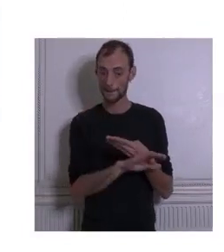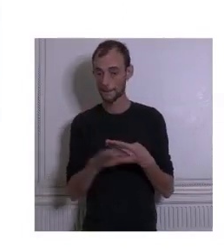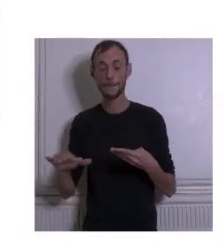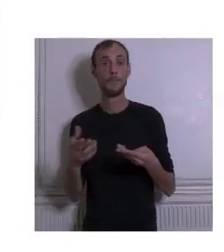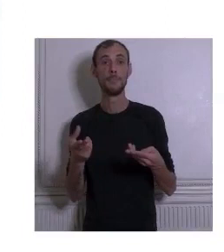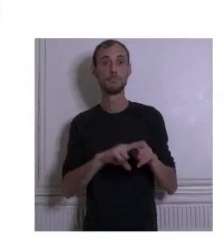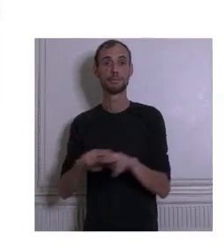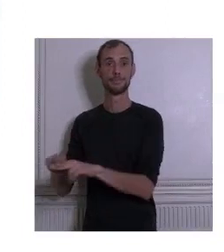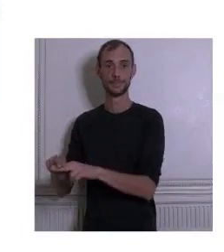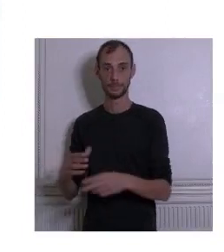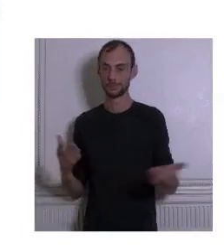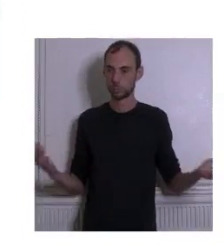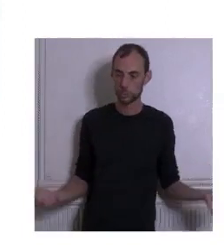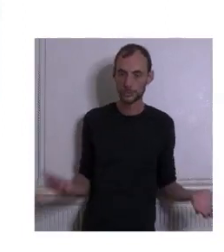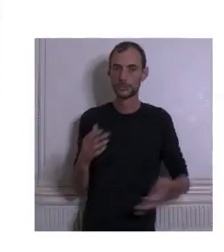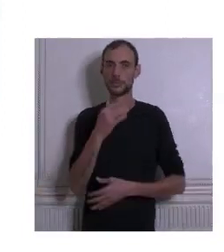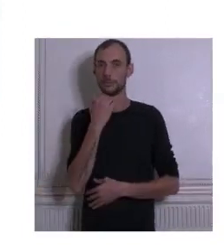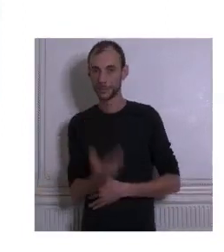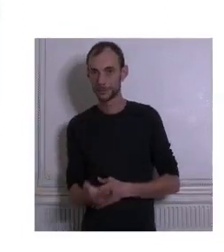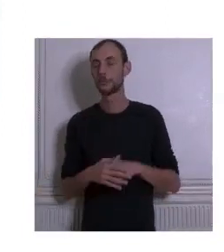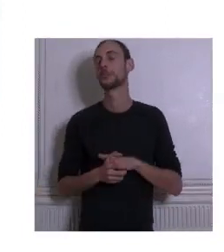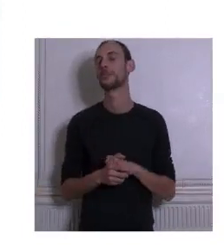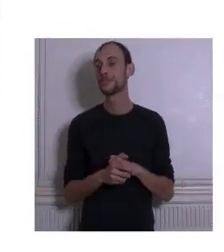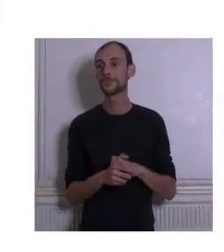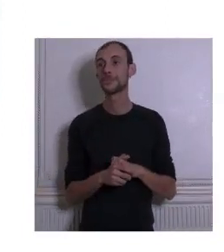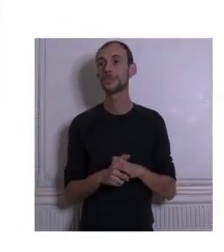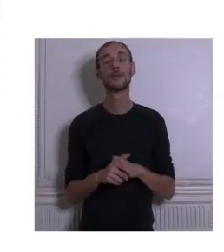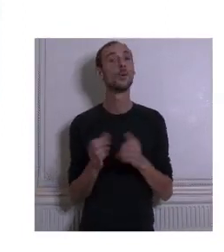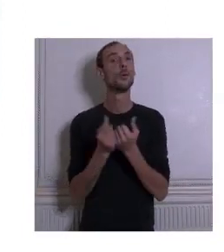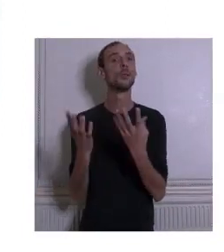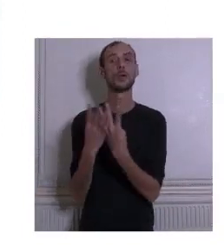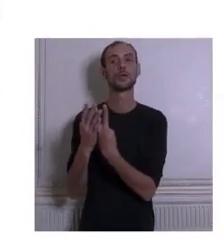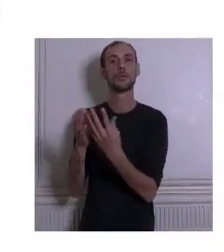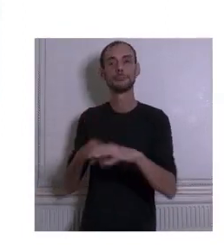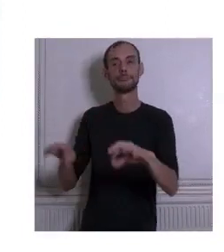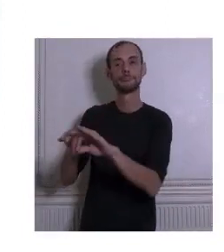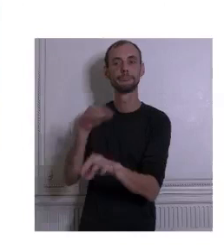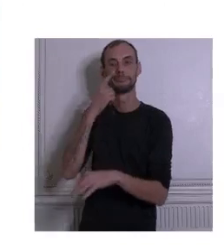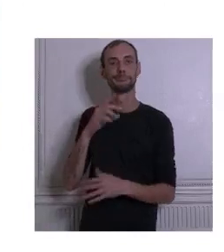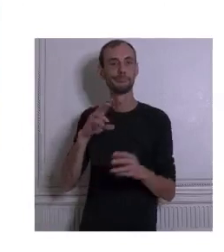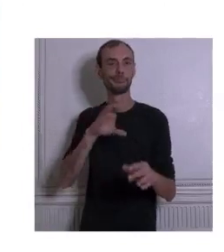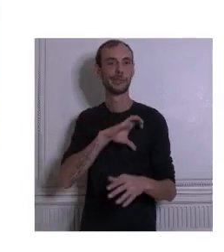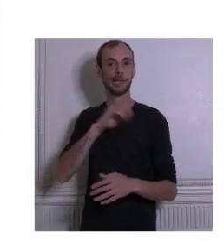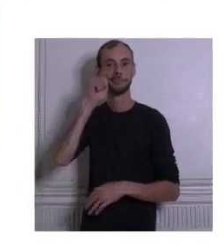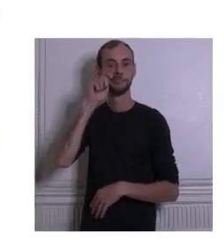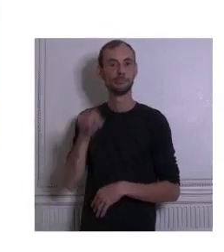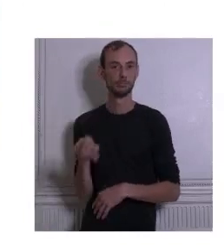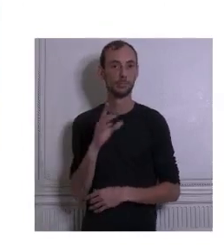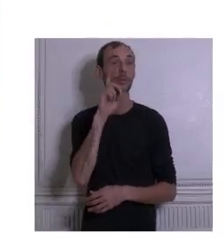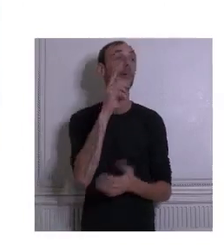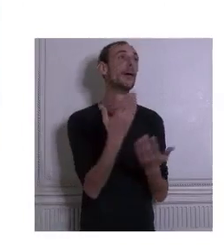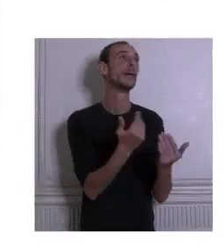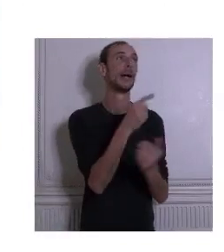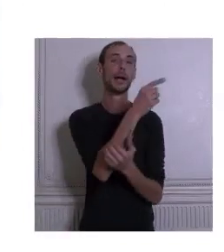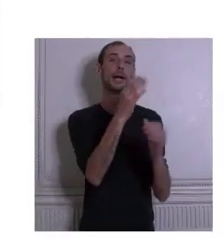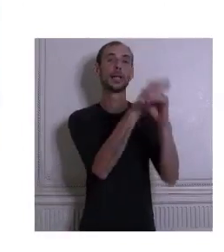la proposition de cela. Et la composition de ces groupes, ma chère